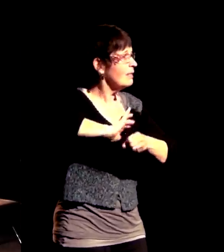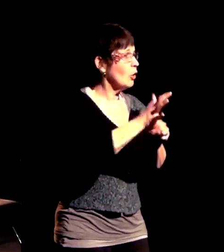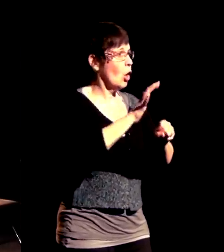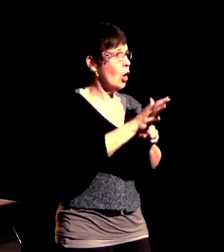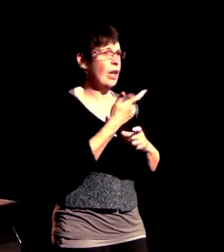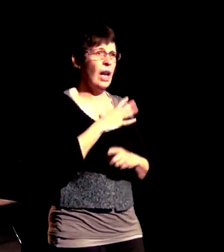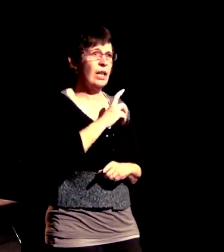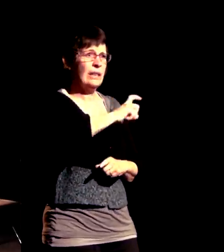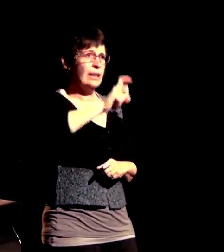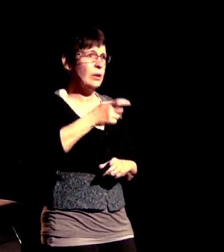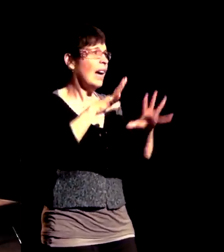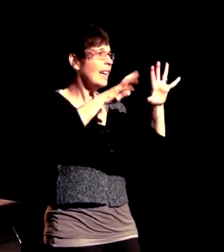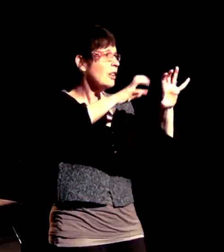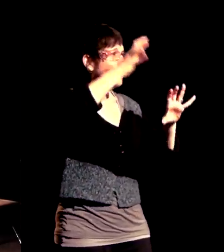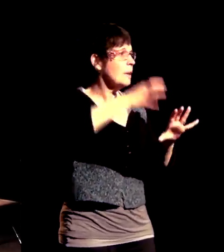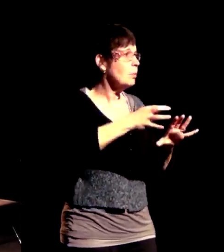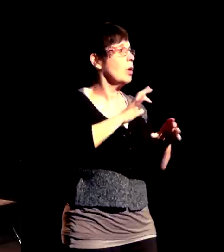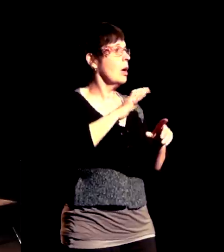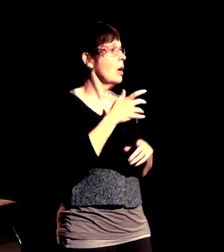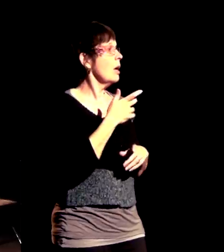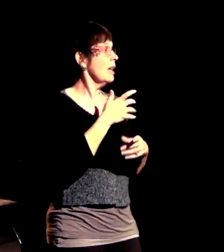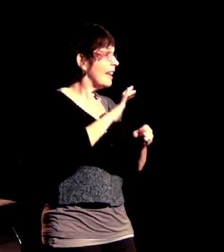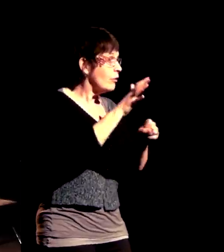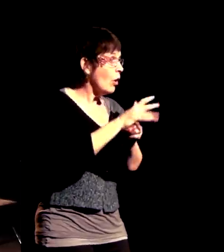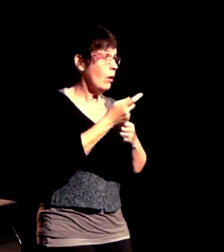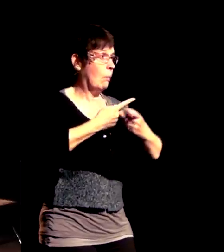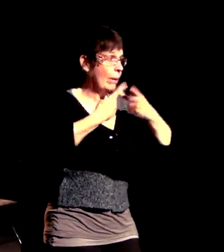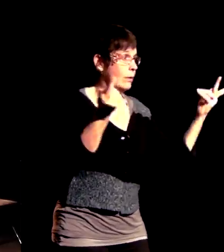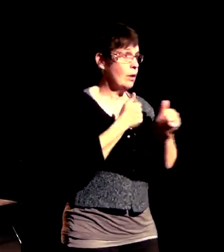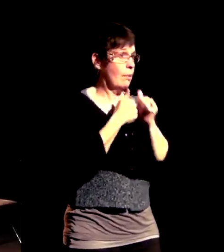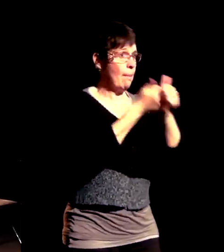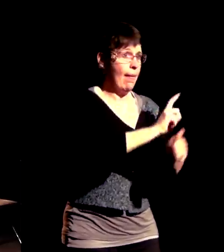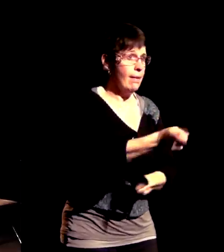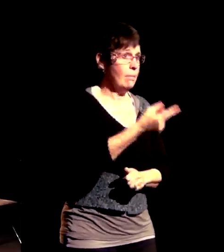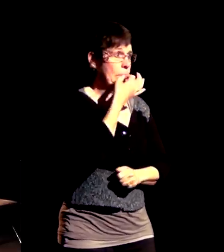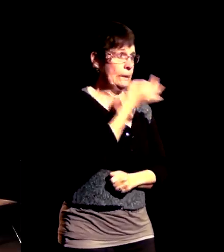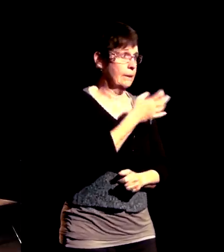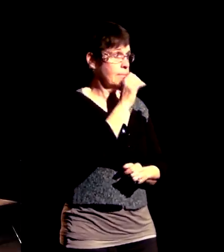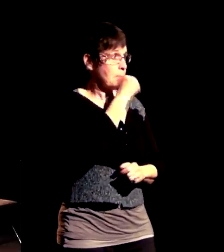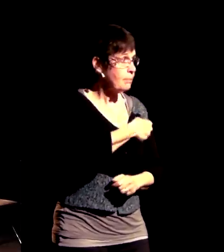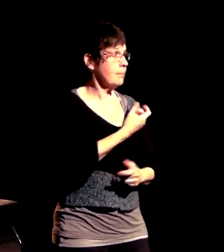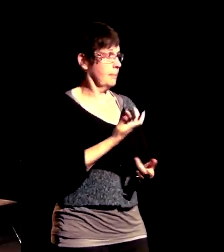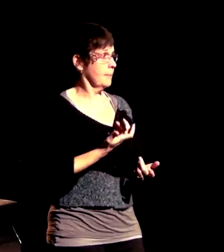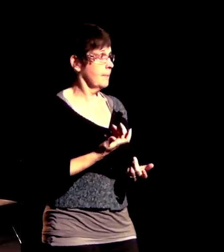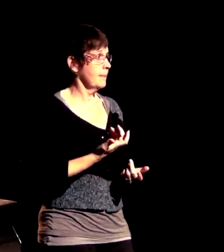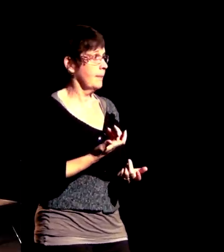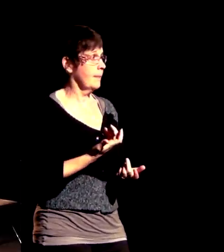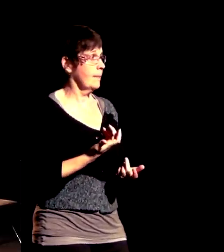des statistiques qui disent que 90% des viols ne sont pas dénoncés, ne sont pas nommés comme tels. De